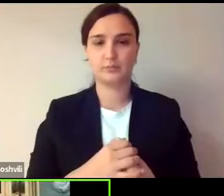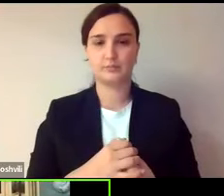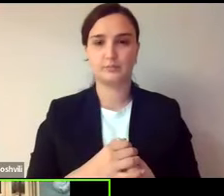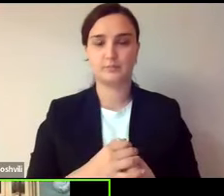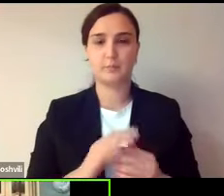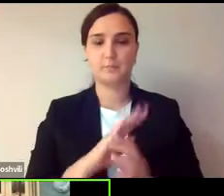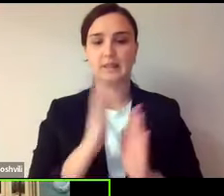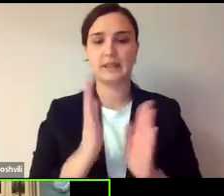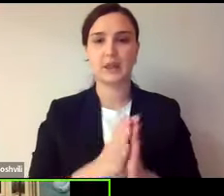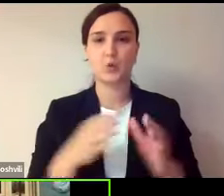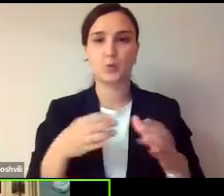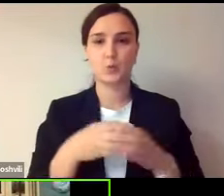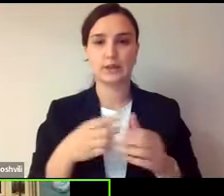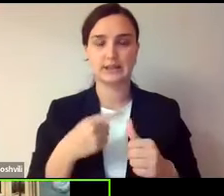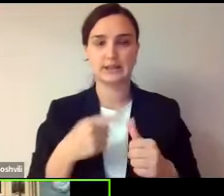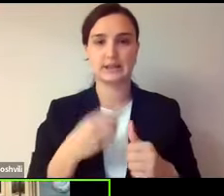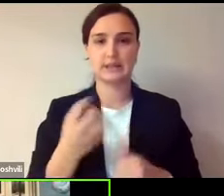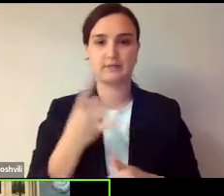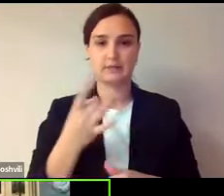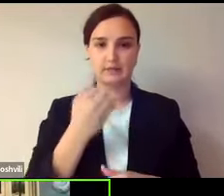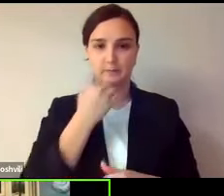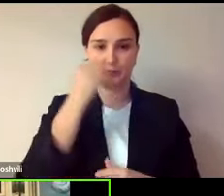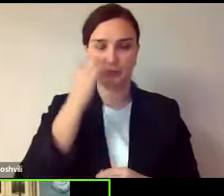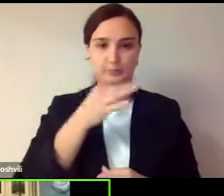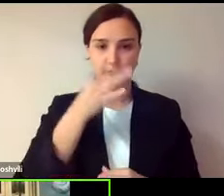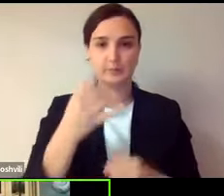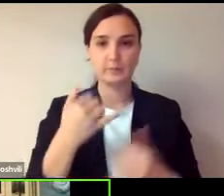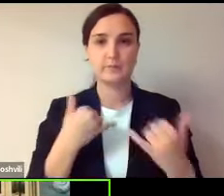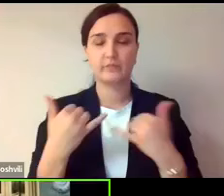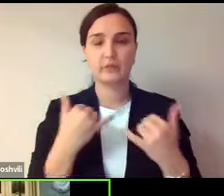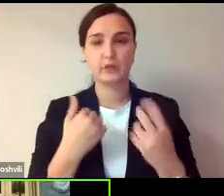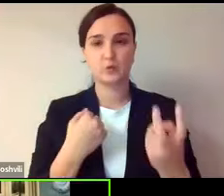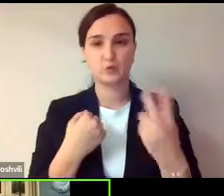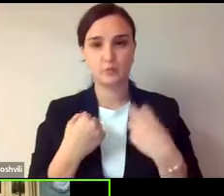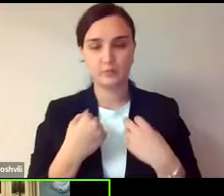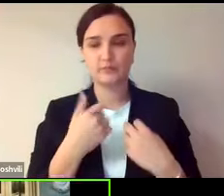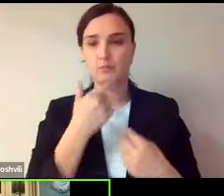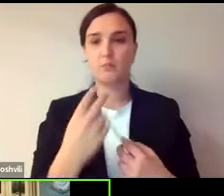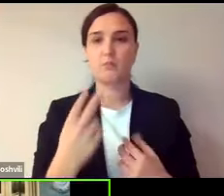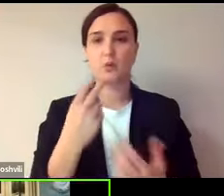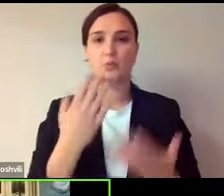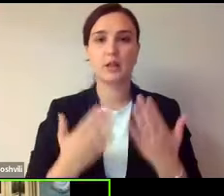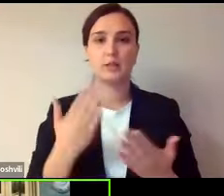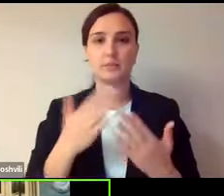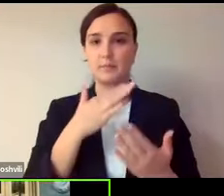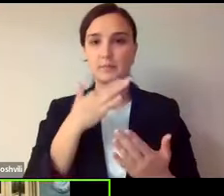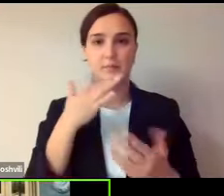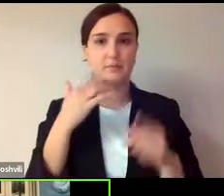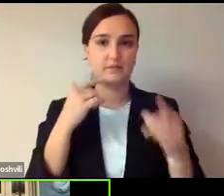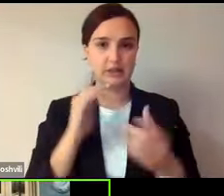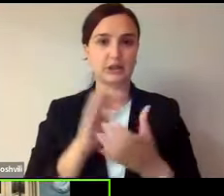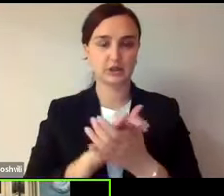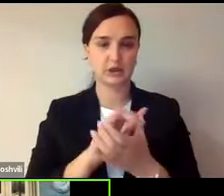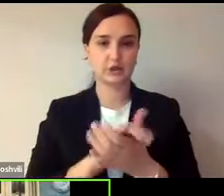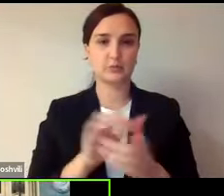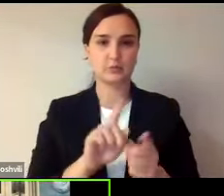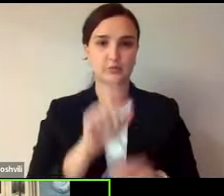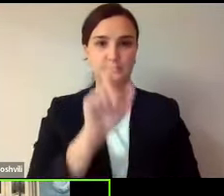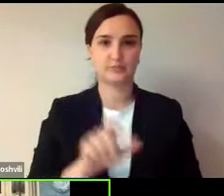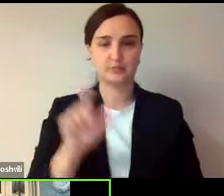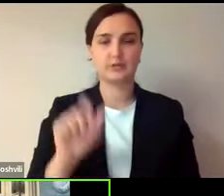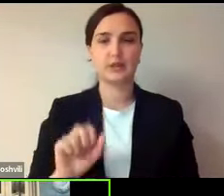მთელი ჩვენი გუნდის სახელით კიდევ ერთხელ გიხდით მადლობა სტუმრობისთვის. მაყურებელი ალბათ ბევრი გიცნობთ, მაინც წარმოადგენთ თქვენ თავს.